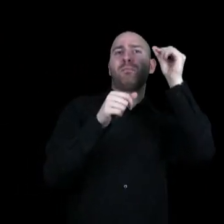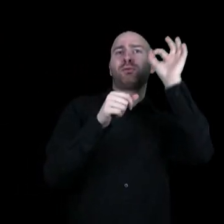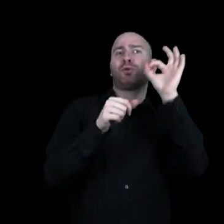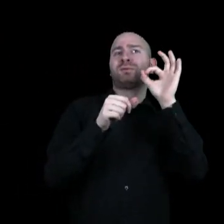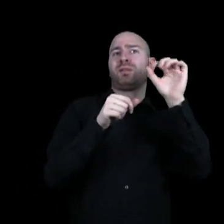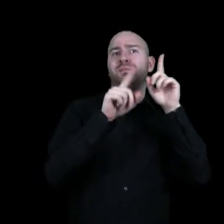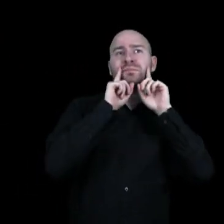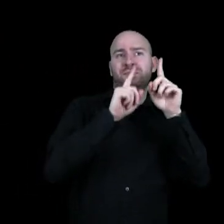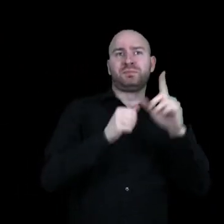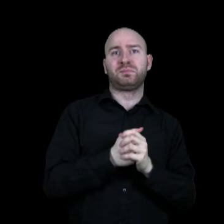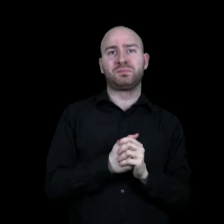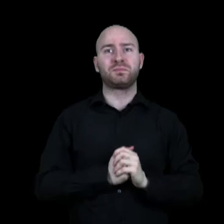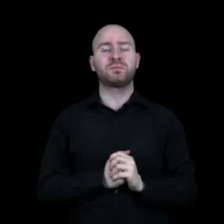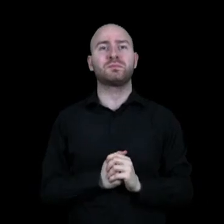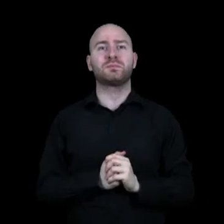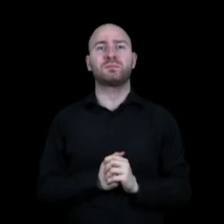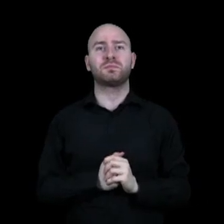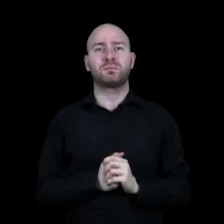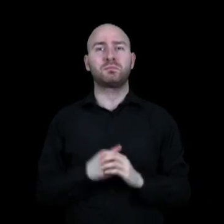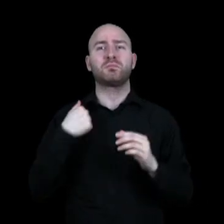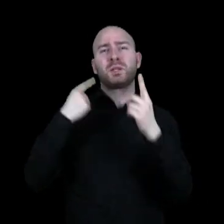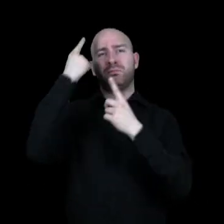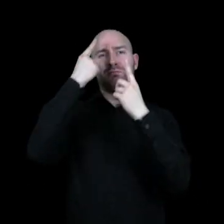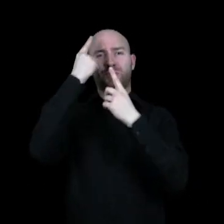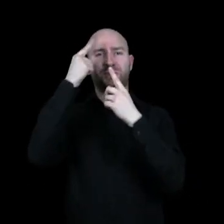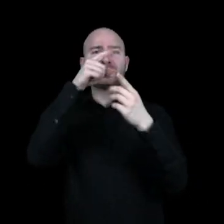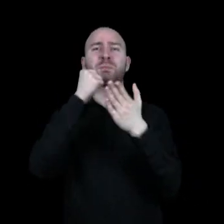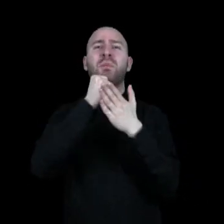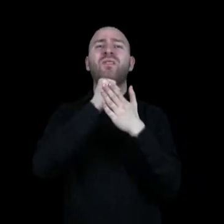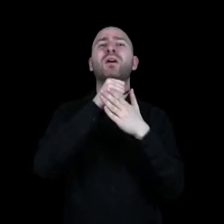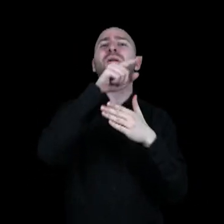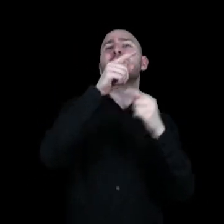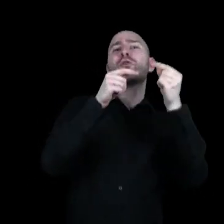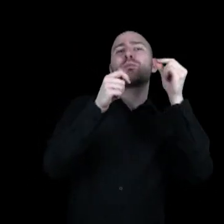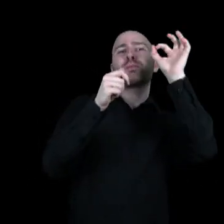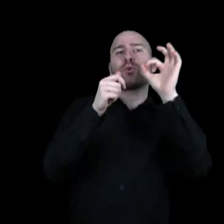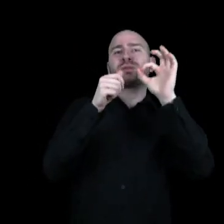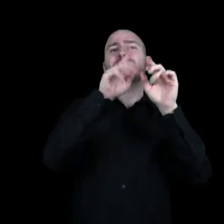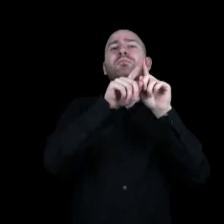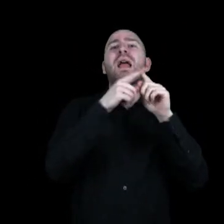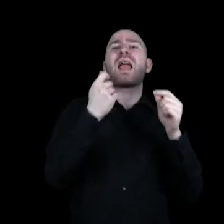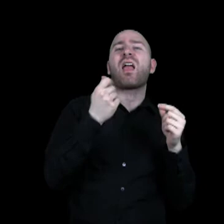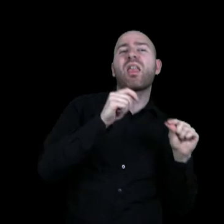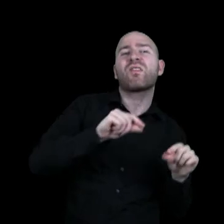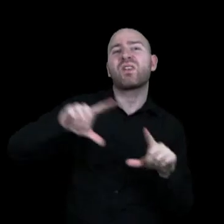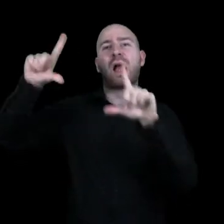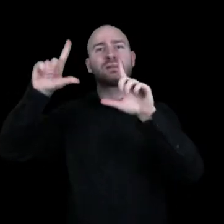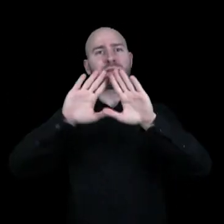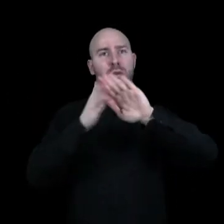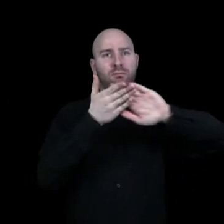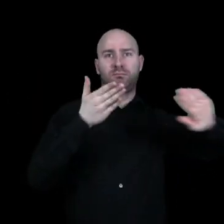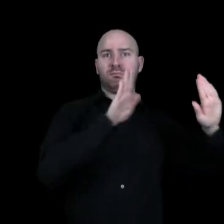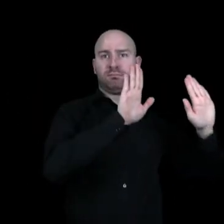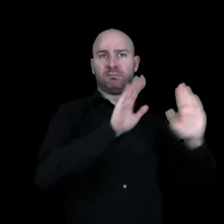realnych stóp procentowych. Mówiąc o realnych stopach procentowych, mam na myśli nominalne stopy procentowe po oczyszczeniu ich z